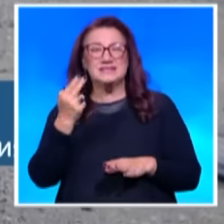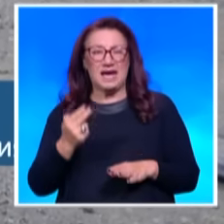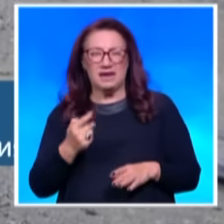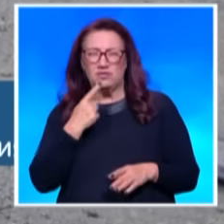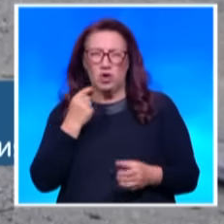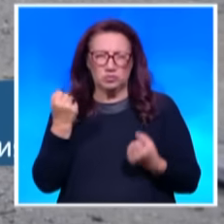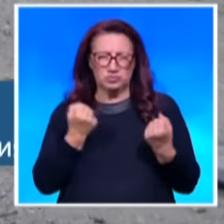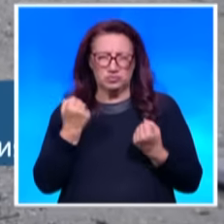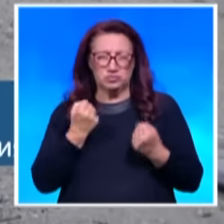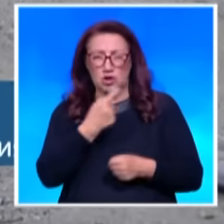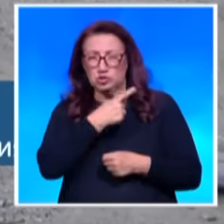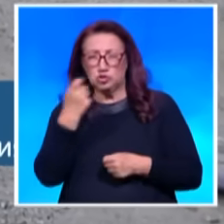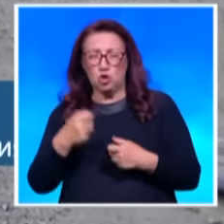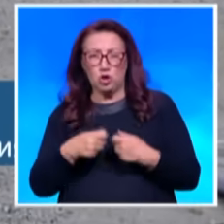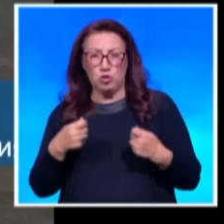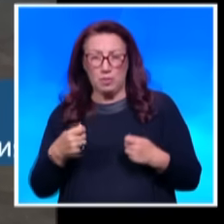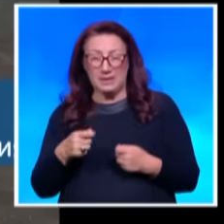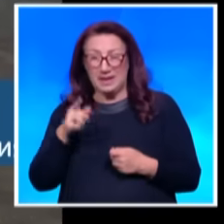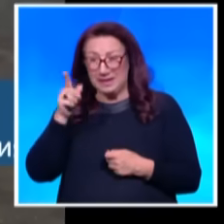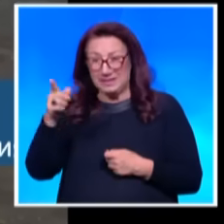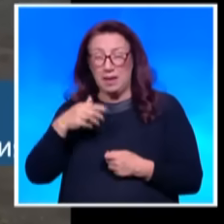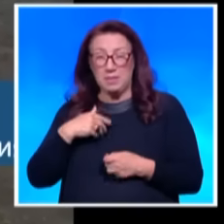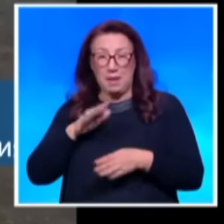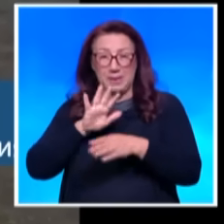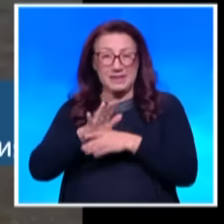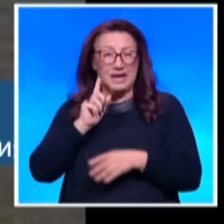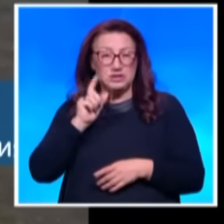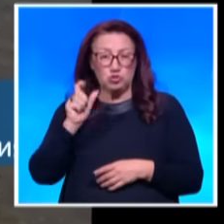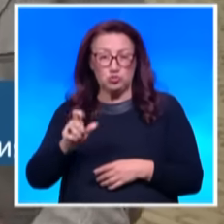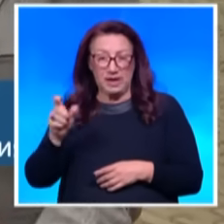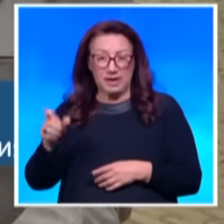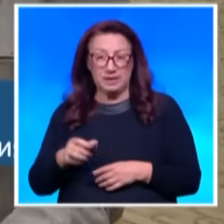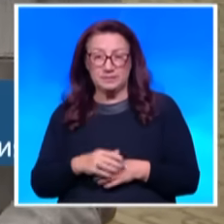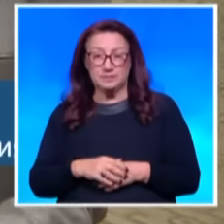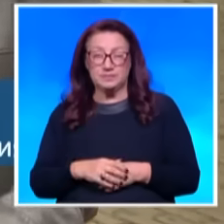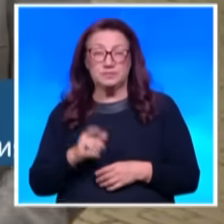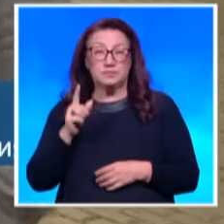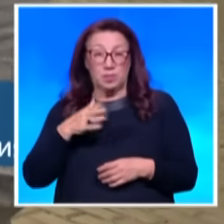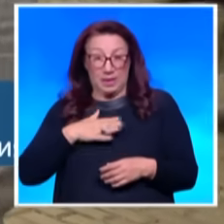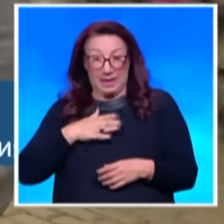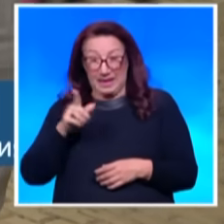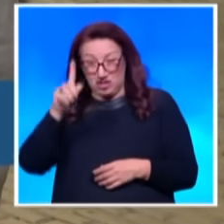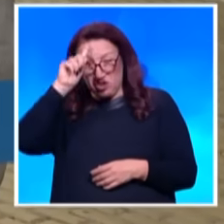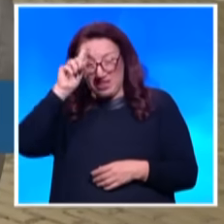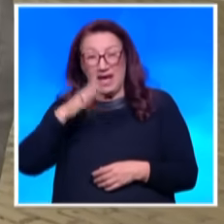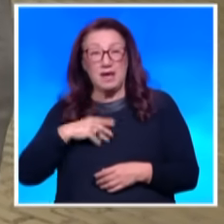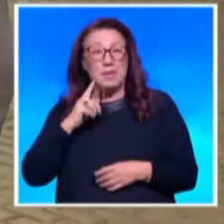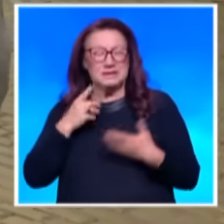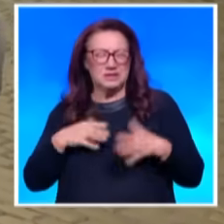През това време там има близо 15 души. Синът на Даниела е един от тях. Чува грохота на